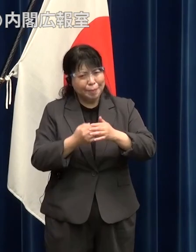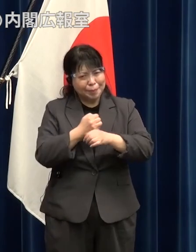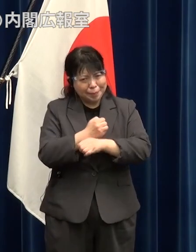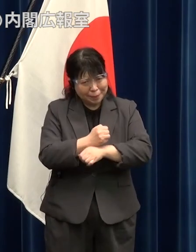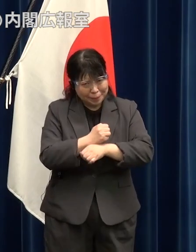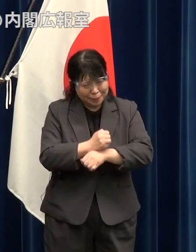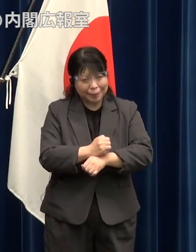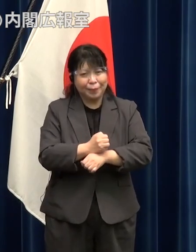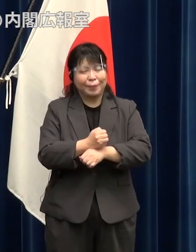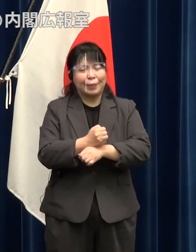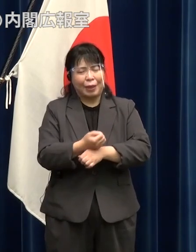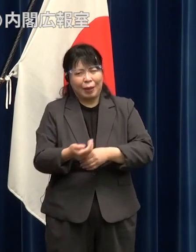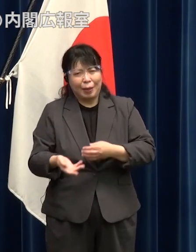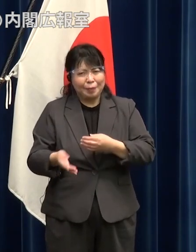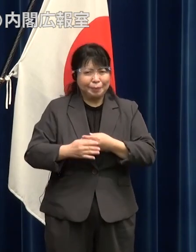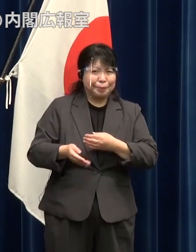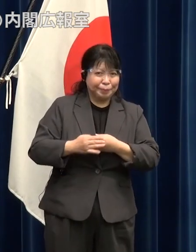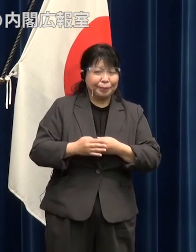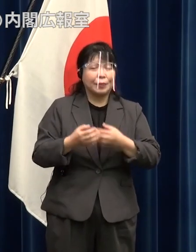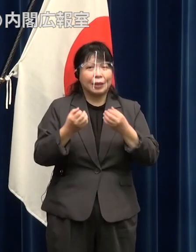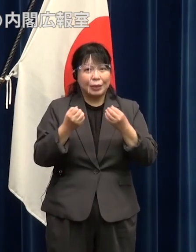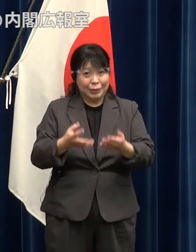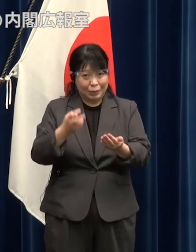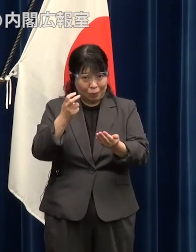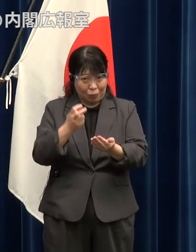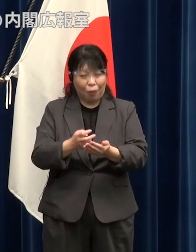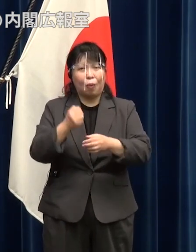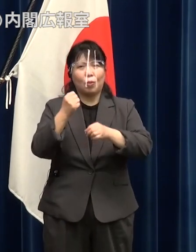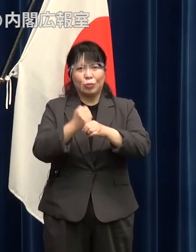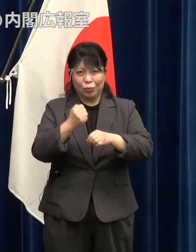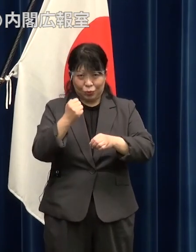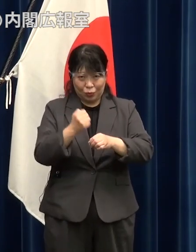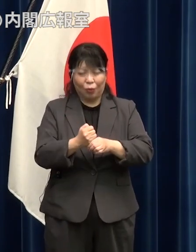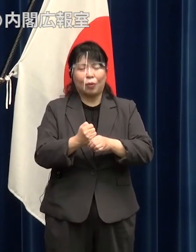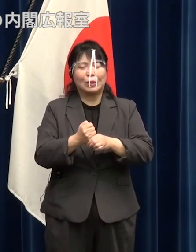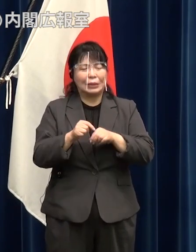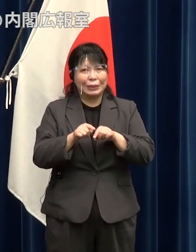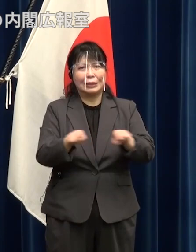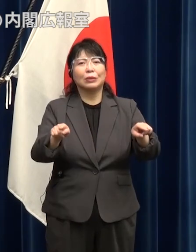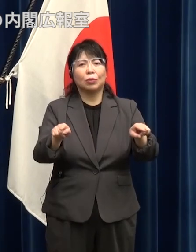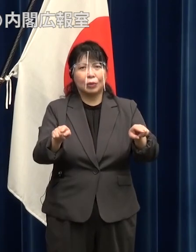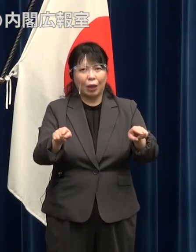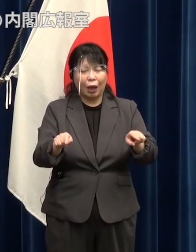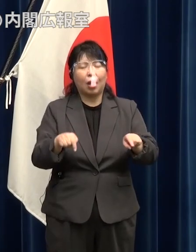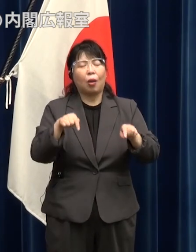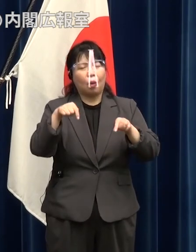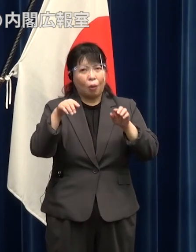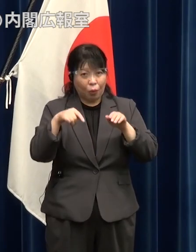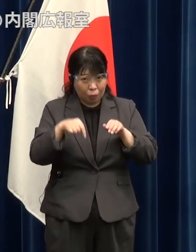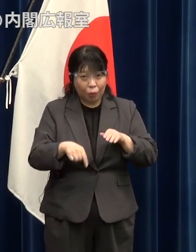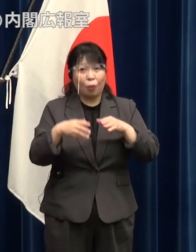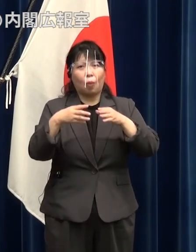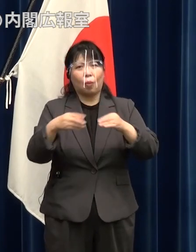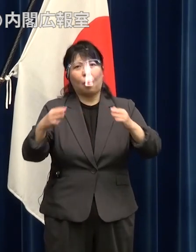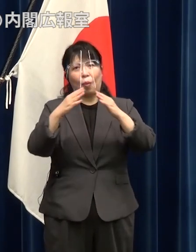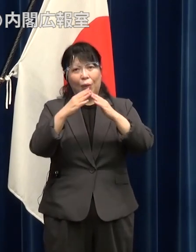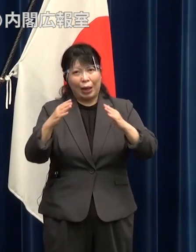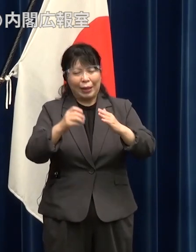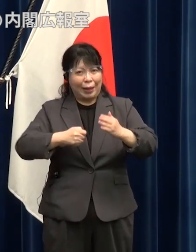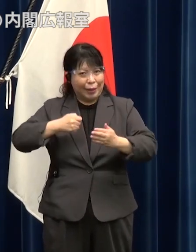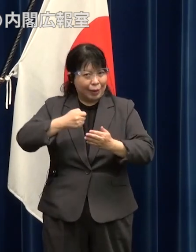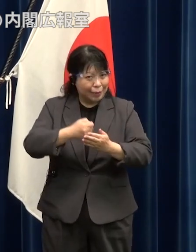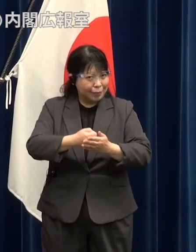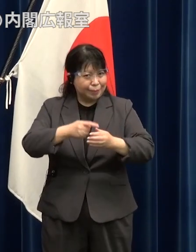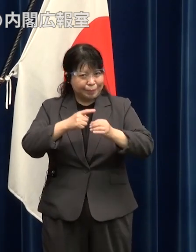法を作るように指示をするとともに、今国会での成立に向けて強い覚悟